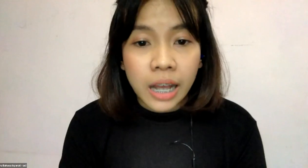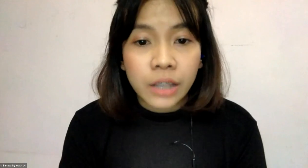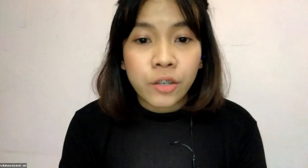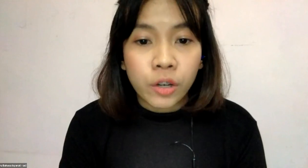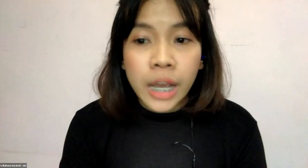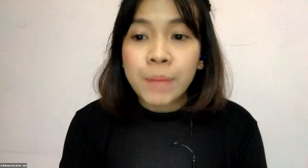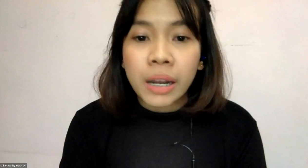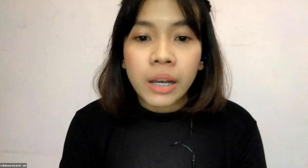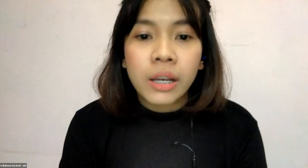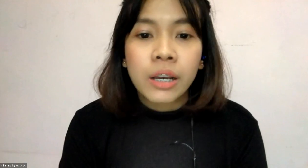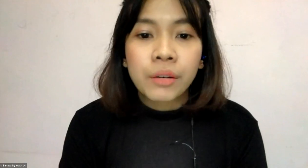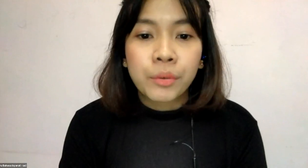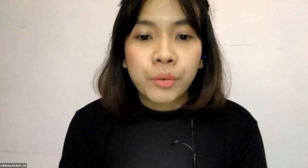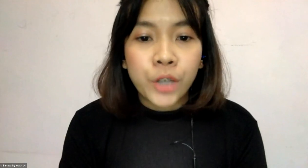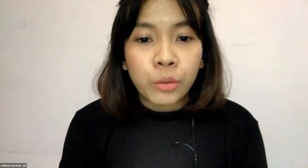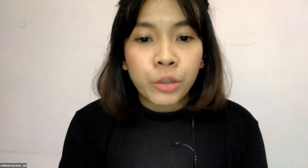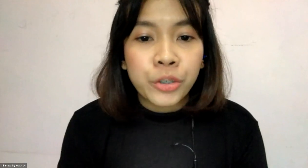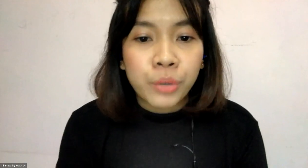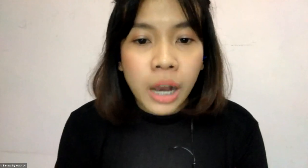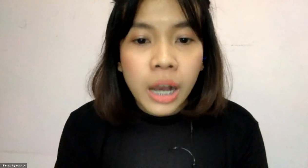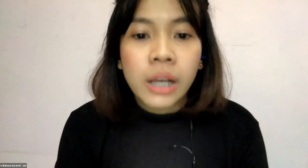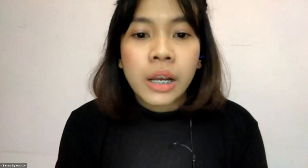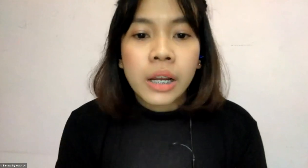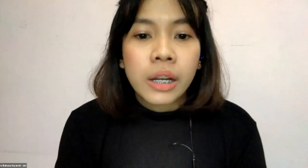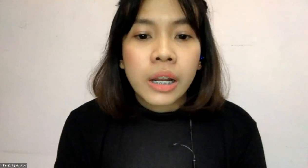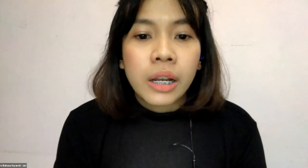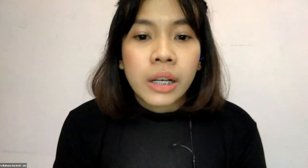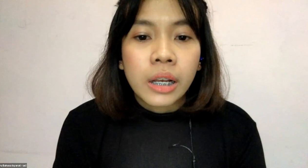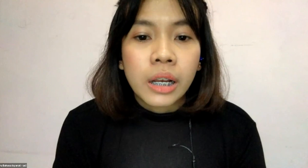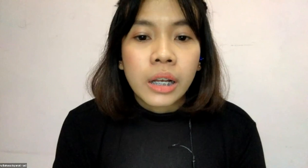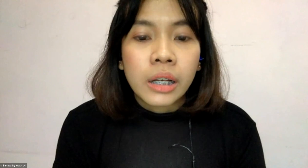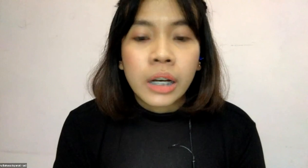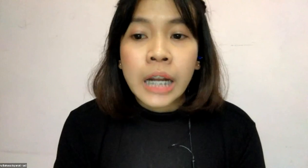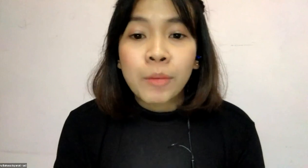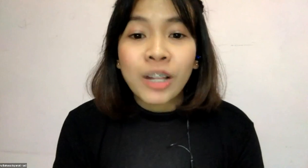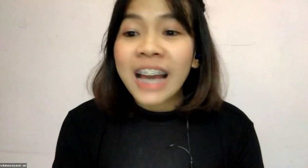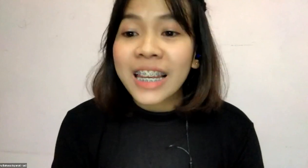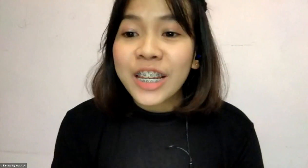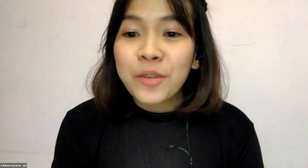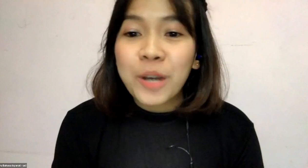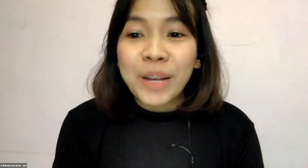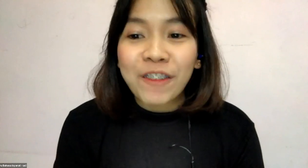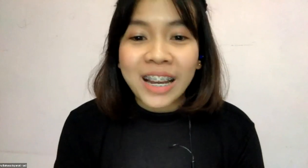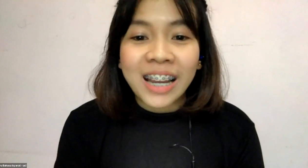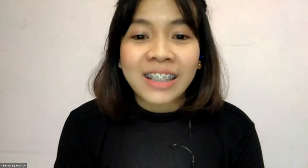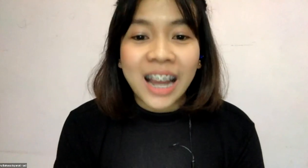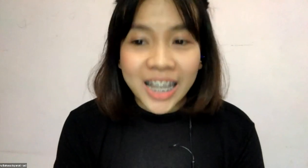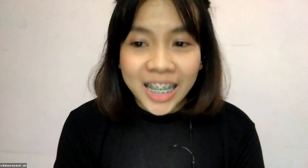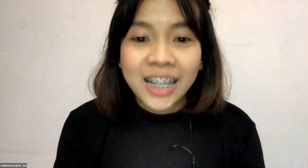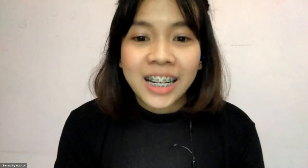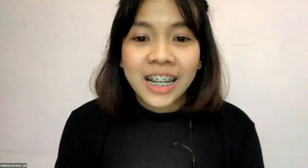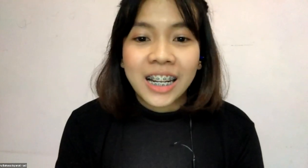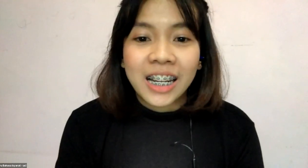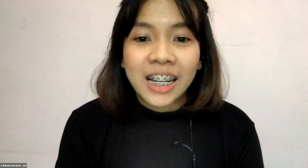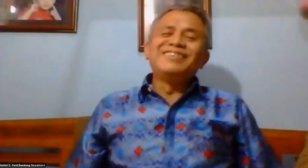bahasa isyarat di Jogja dimana guru-gurunya tulis juga dan kebetulan hari ini juga pendaftaran yang